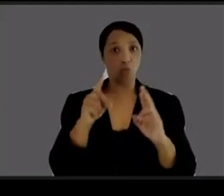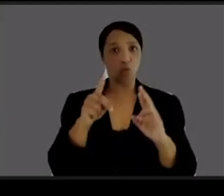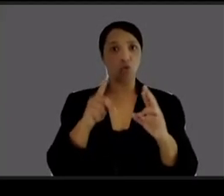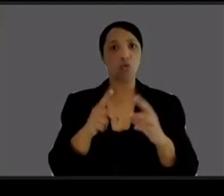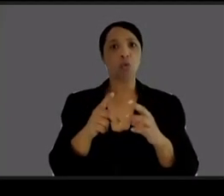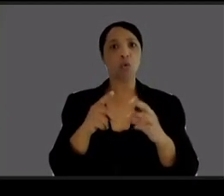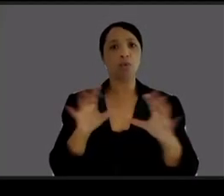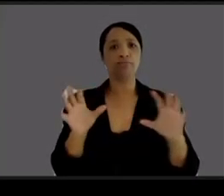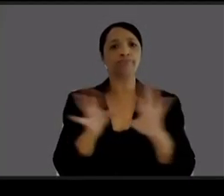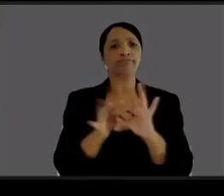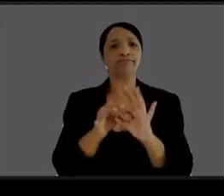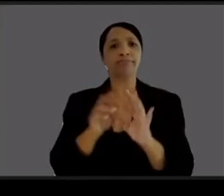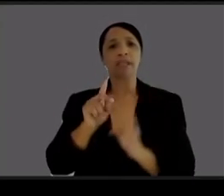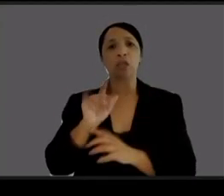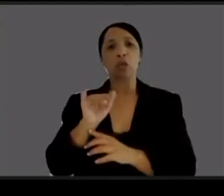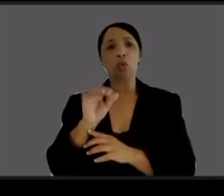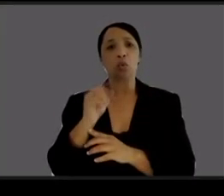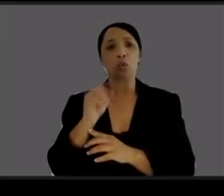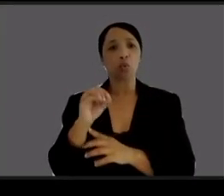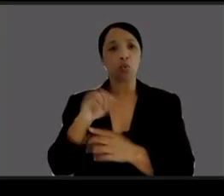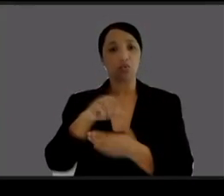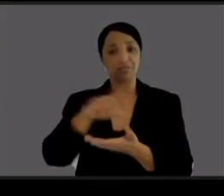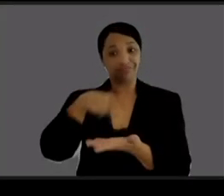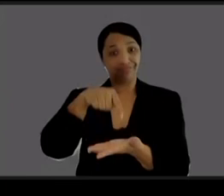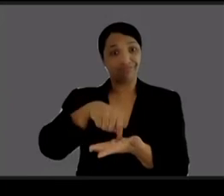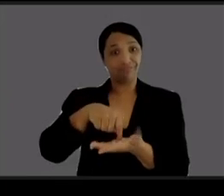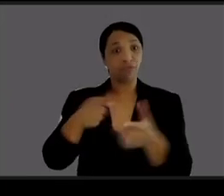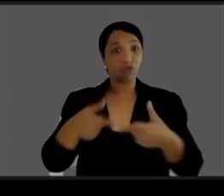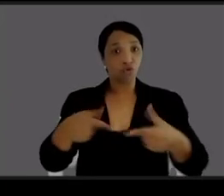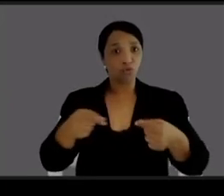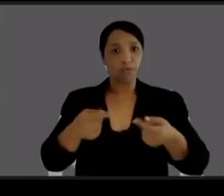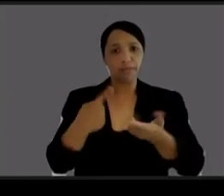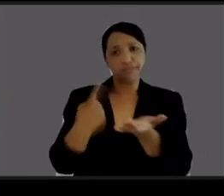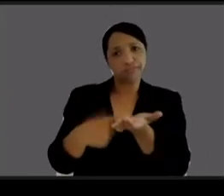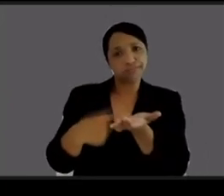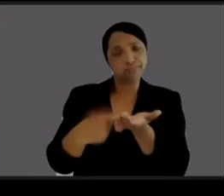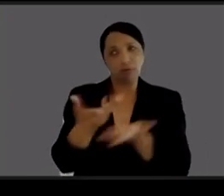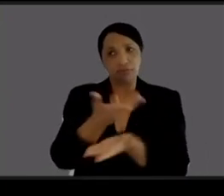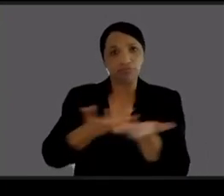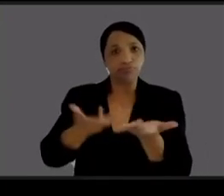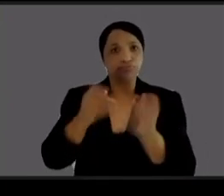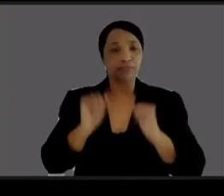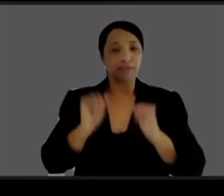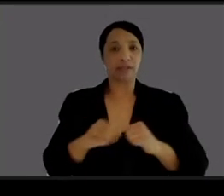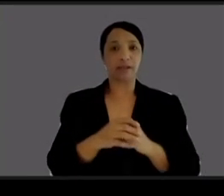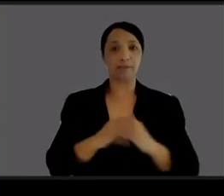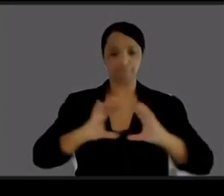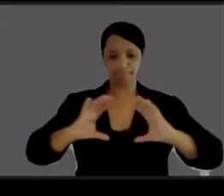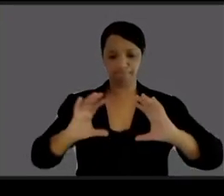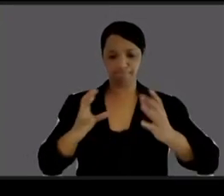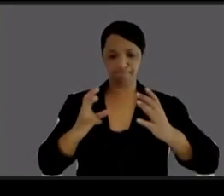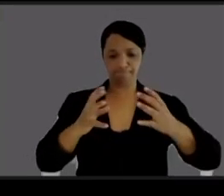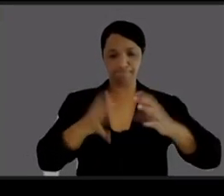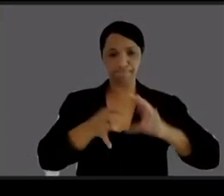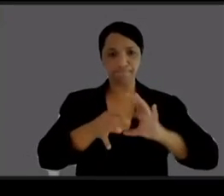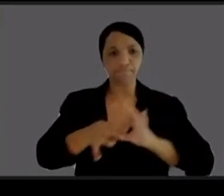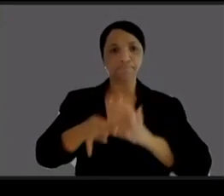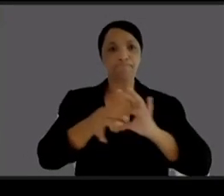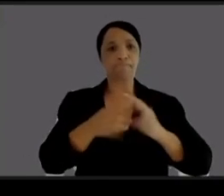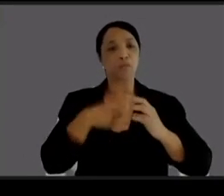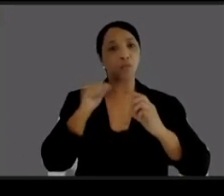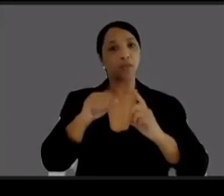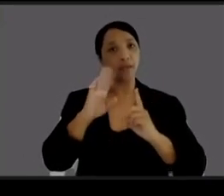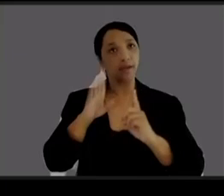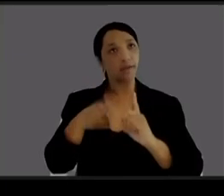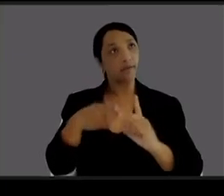ومعالجه المخاطر الناشئه بفعاليه اتطلع اجتماعكم هذا في كيوتو لتقديم مدخلات حاسمه للنهوض بجهودنا الجماعيه